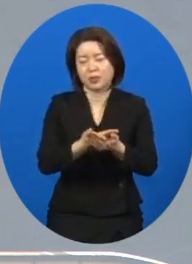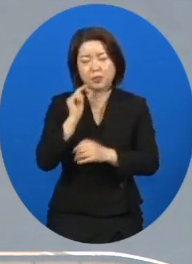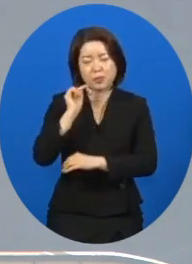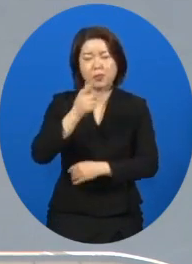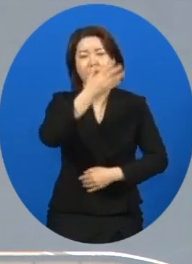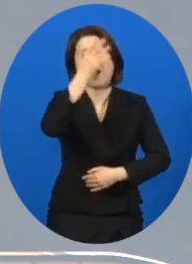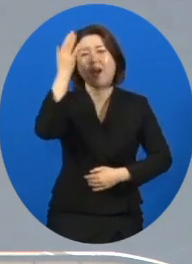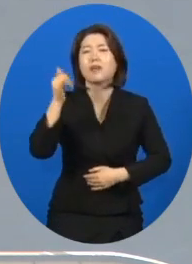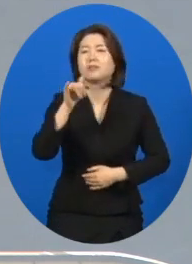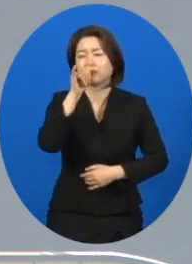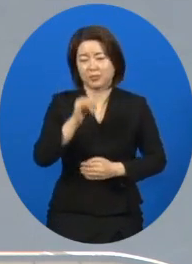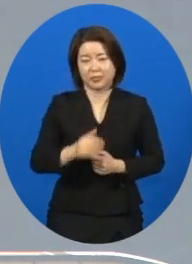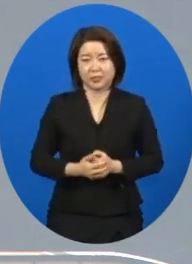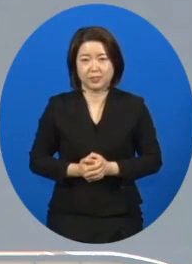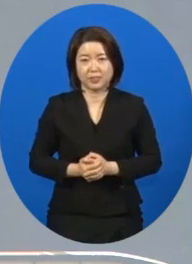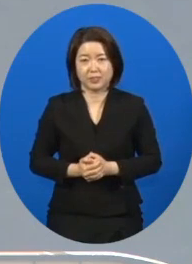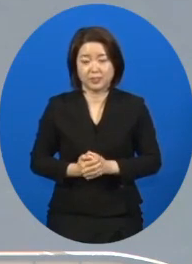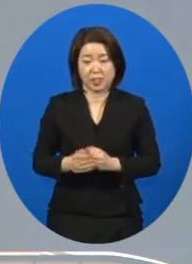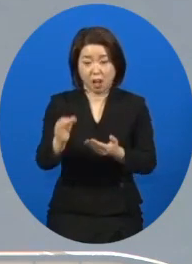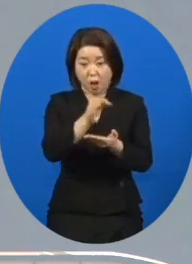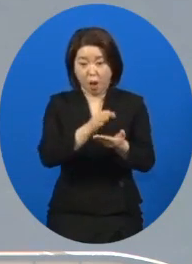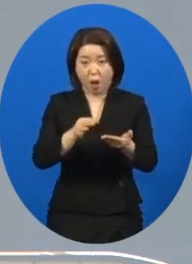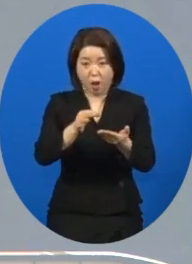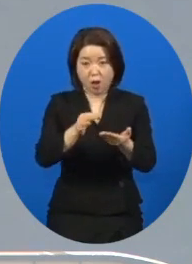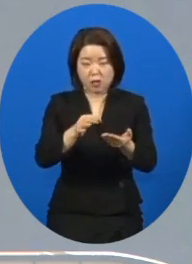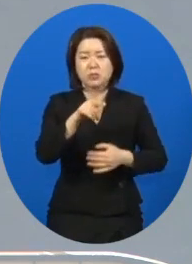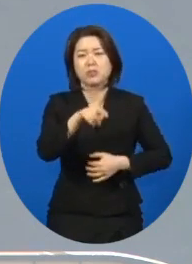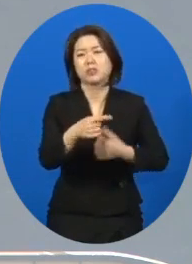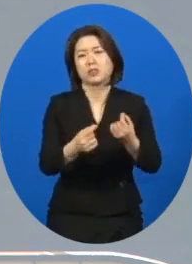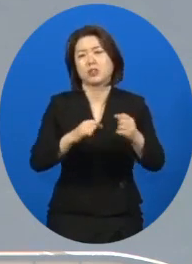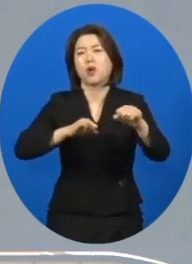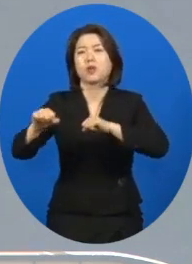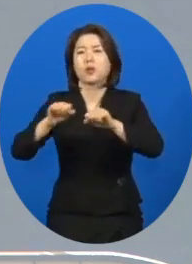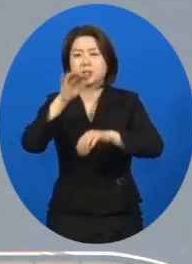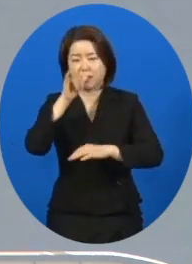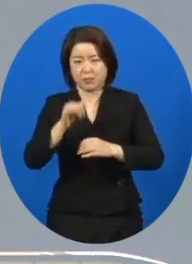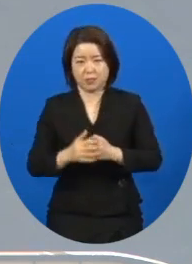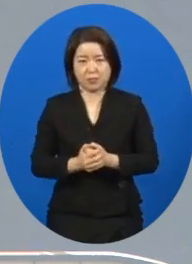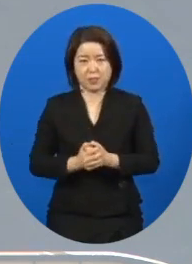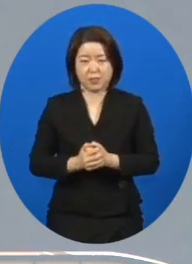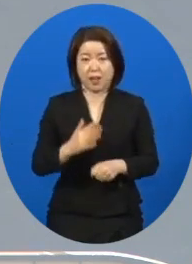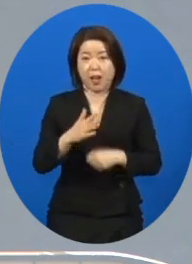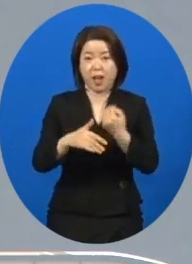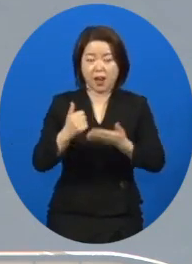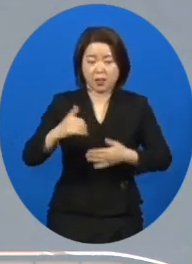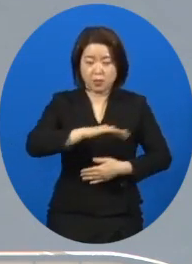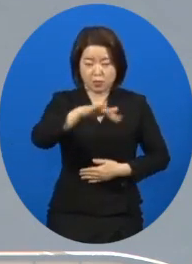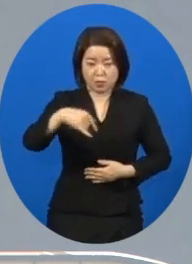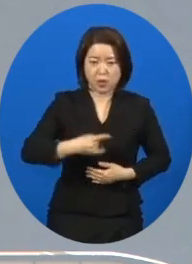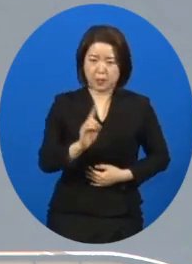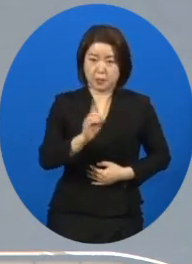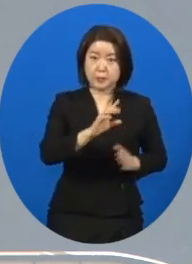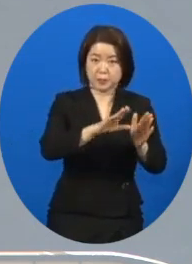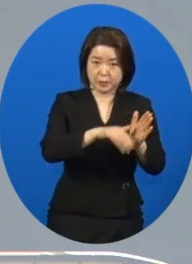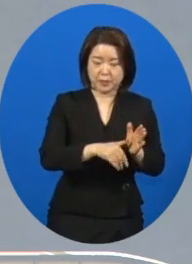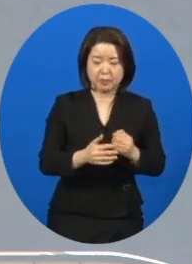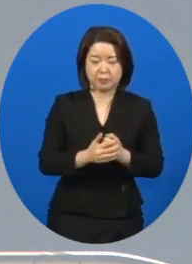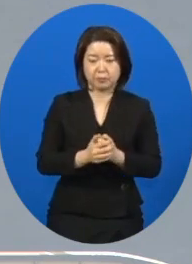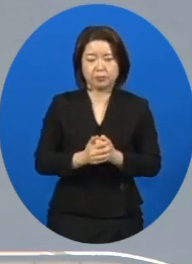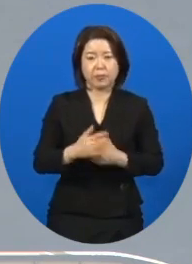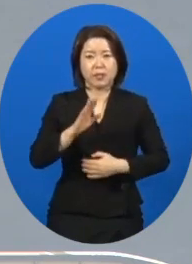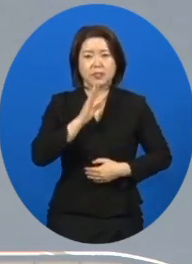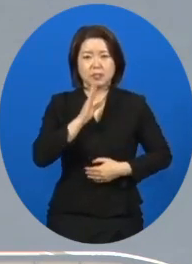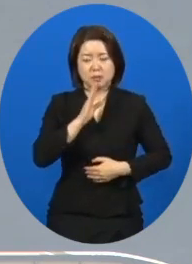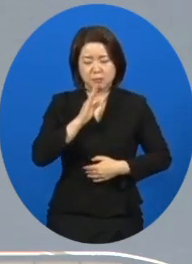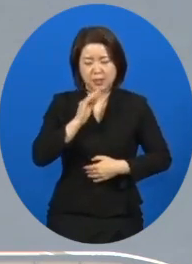아름다웠어요. 헌금은 이런 역사가 있는 거예요. 하나님께서 우리에게 어떤 때는 정말